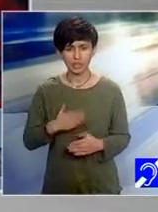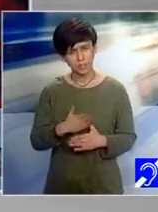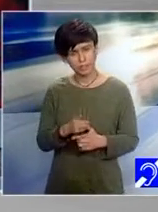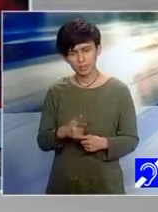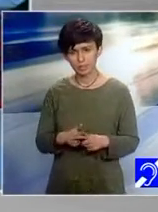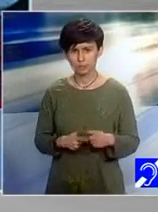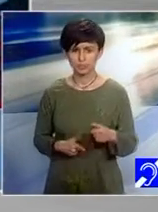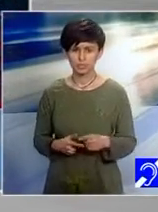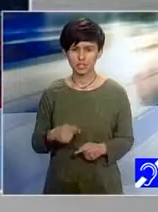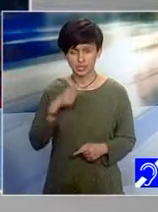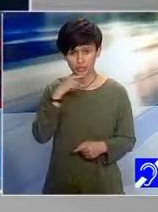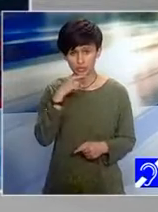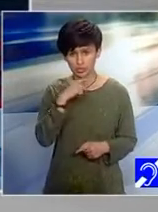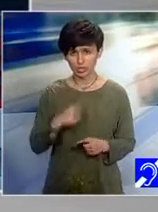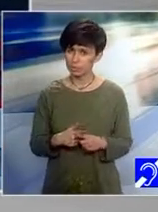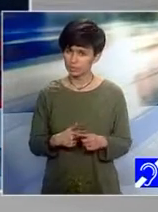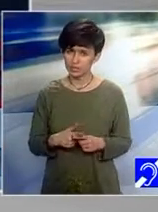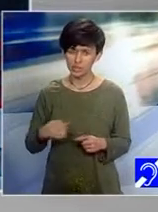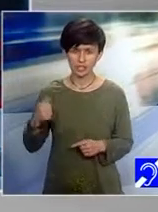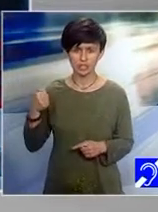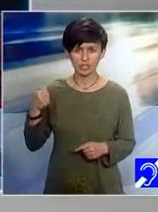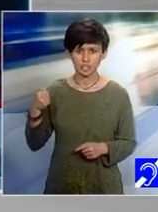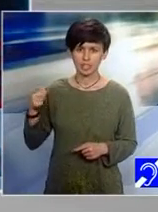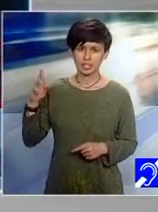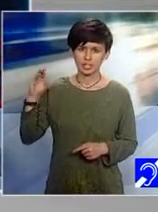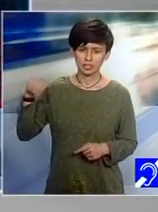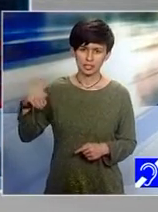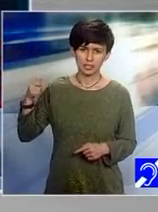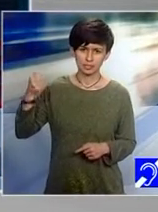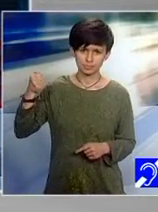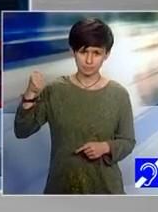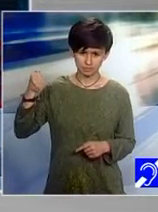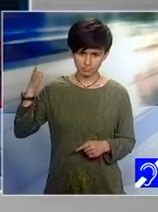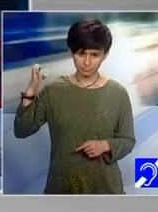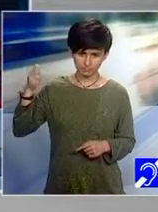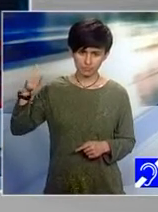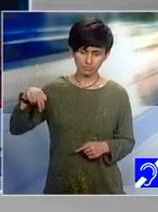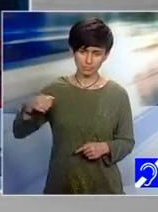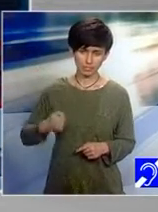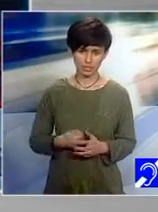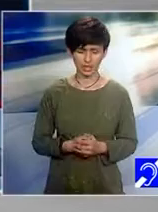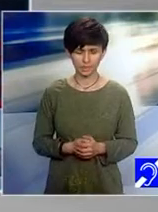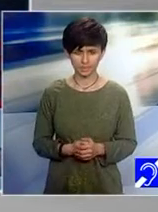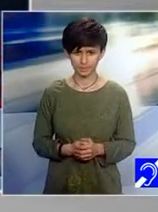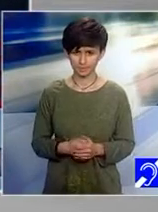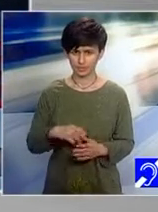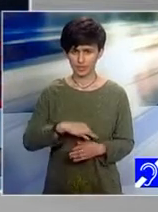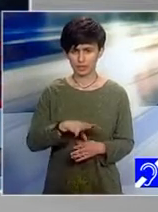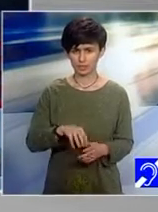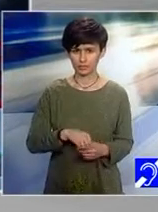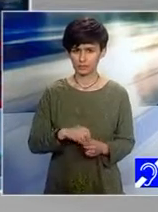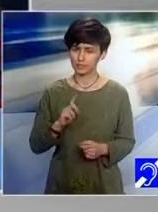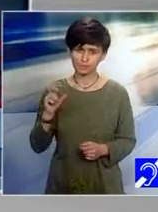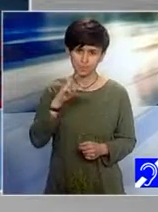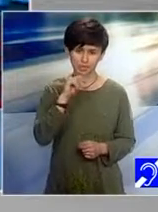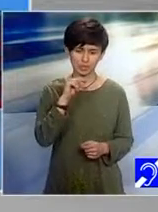armeancă. Din păcate, bunica nu știa armenește. S-a născut mama mea la Tbilisi, în familie nu s-a vorbit armenește pentru